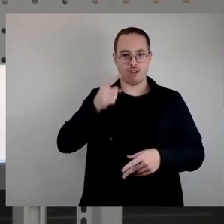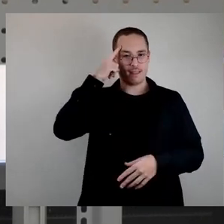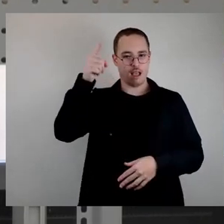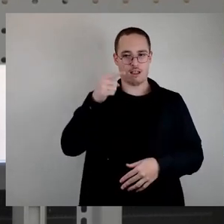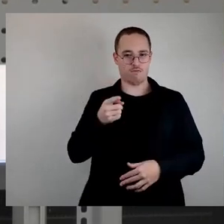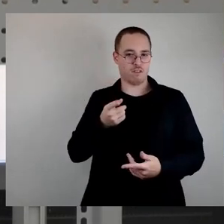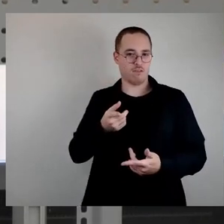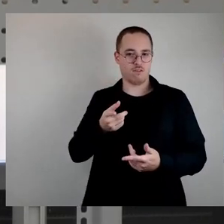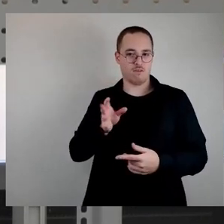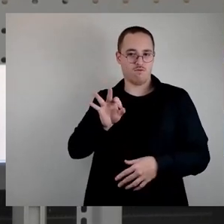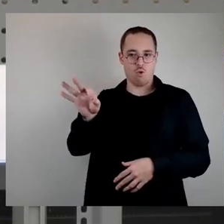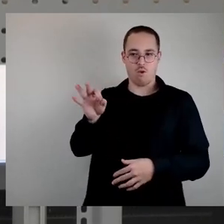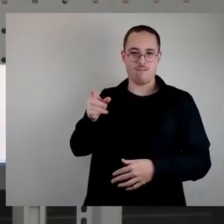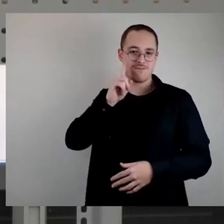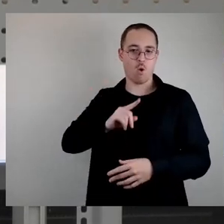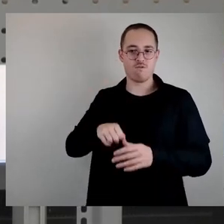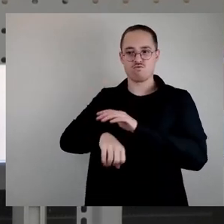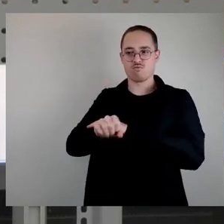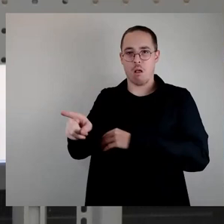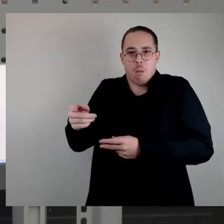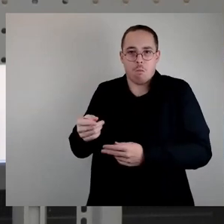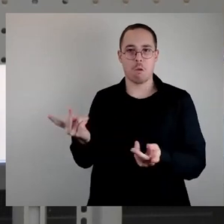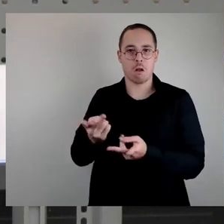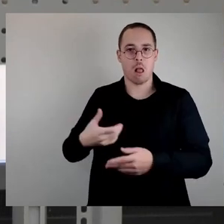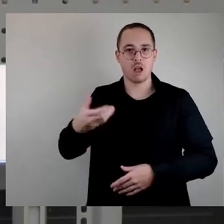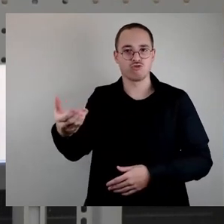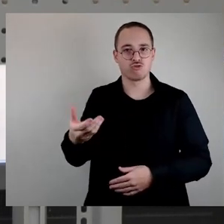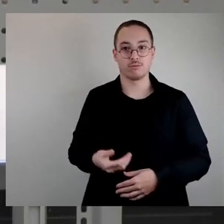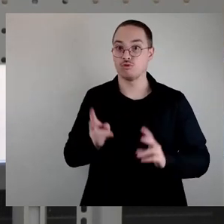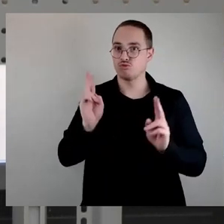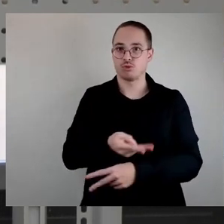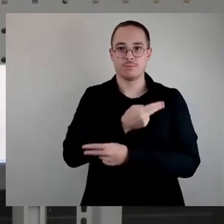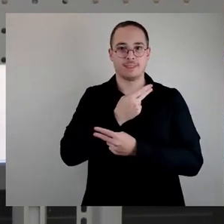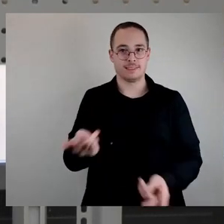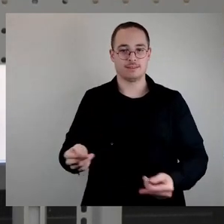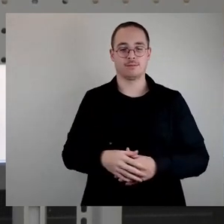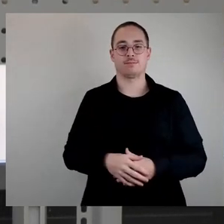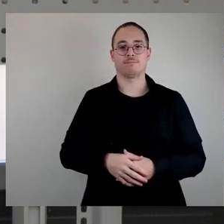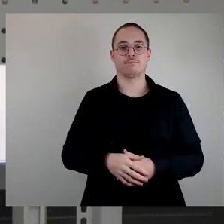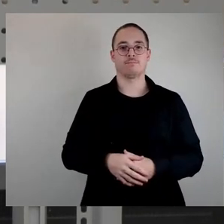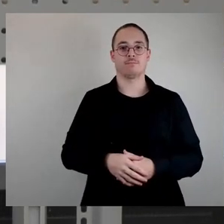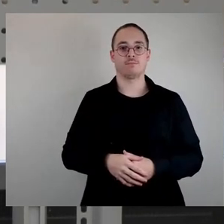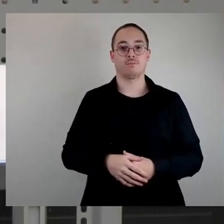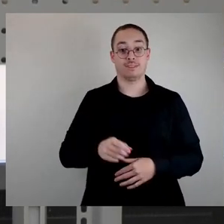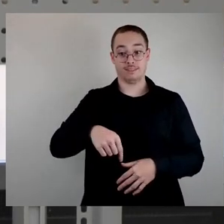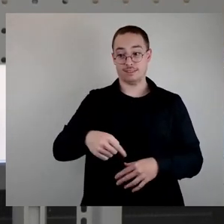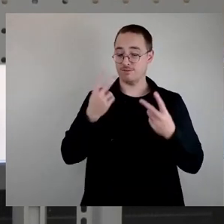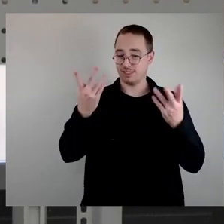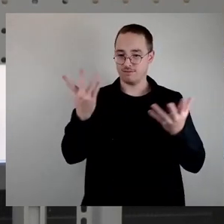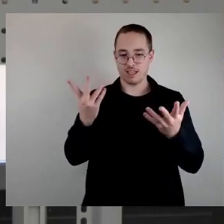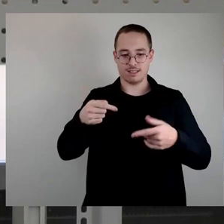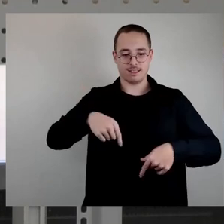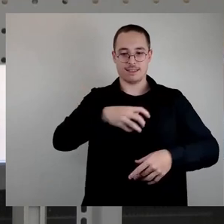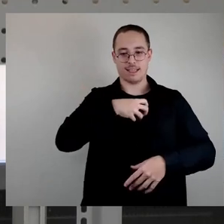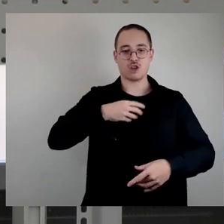schnell fest, dass es dessen satzungsmäßiger Zweck ist, den Spielbetrieb in Dresden sicherzustellen, die Sportgerichtsbarkeit zu gewährleisten